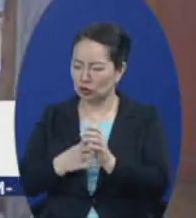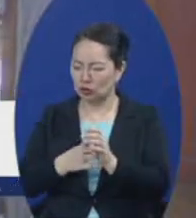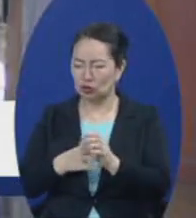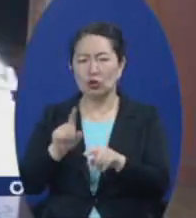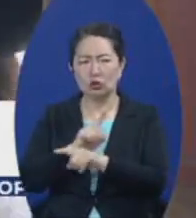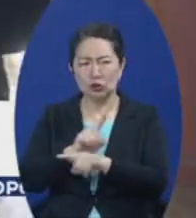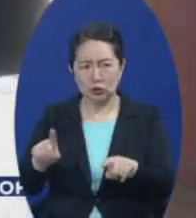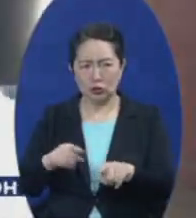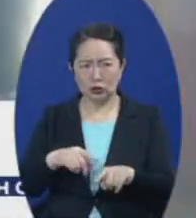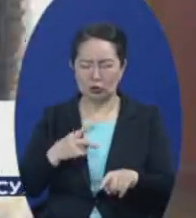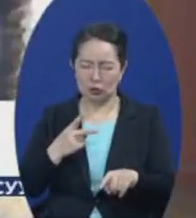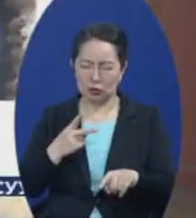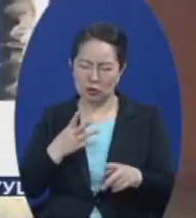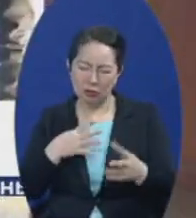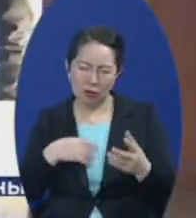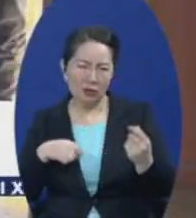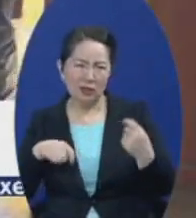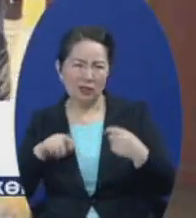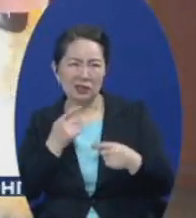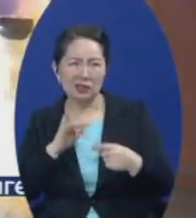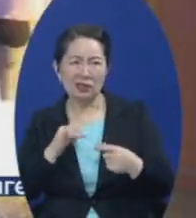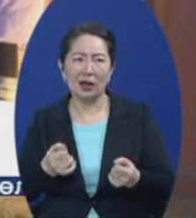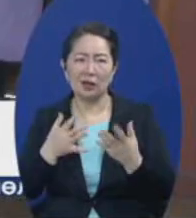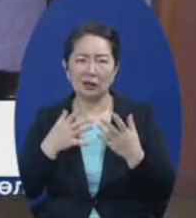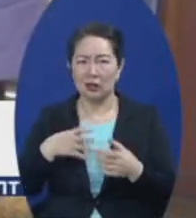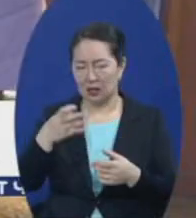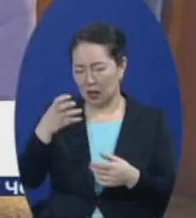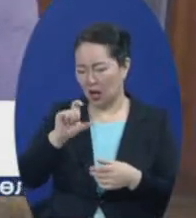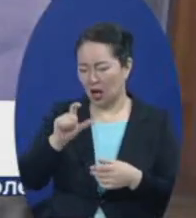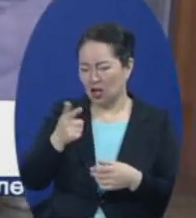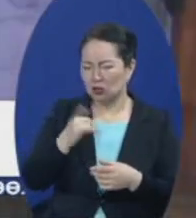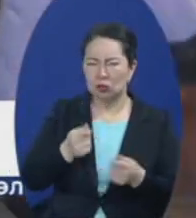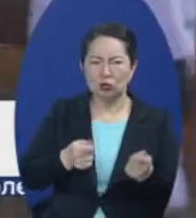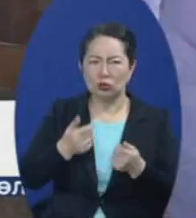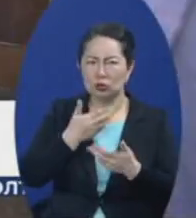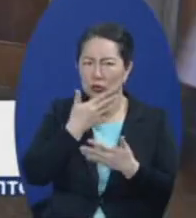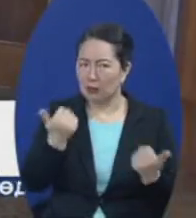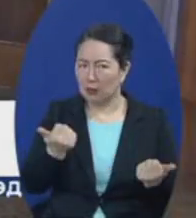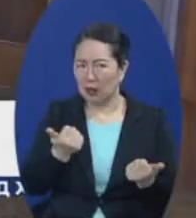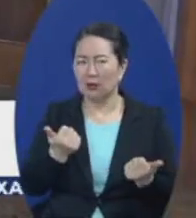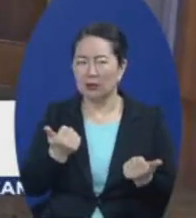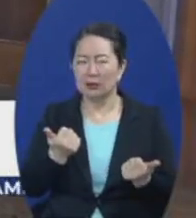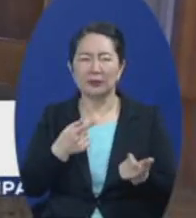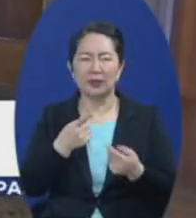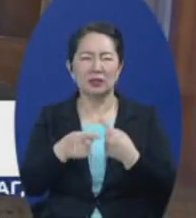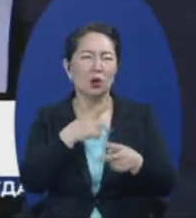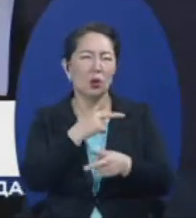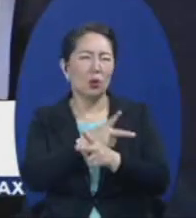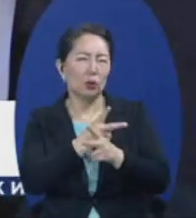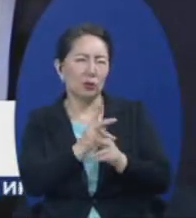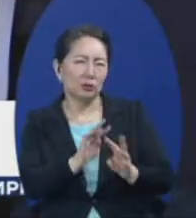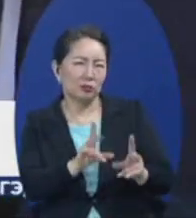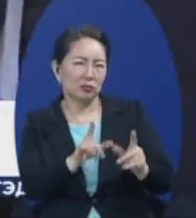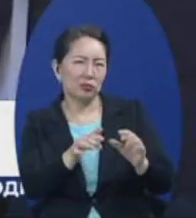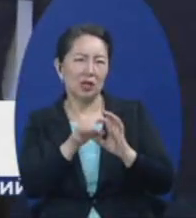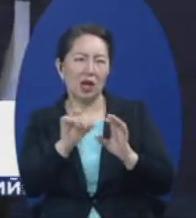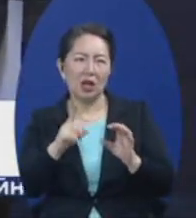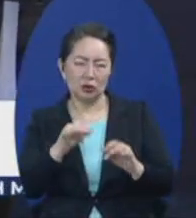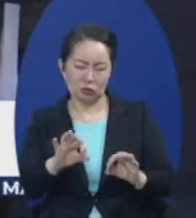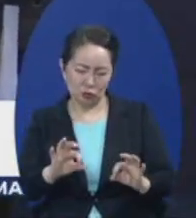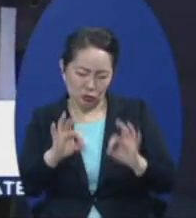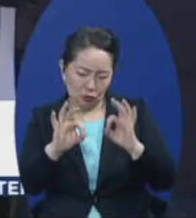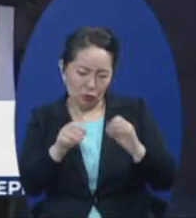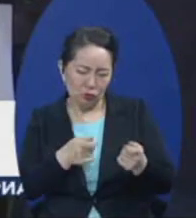үүсч эрхцээний зохицуулалтгүй ойлгомжгүй байдал бий болоод байна. Иймээс хуулийг боловсронгуй болгох замаар эрхцээний оновчтой зохицуулалтыг бий